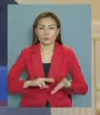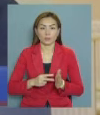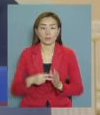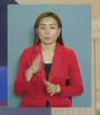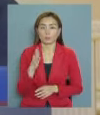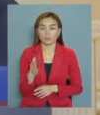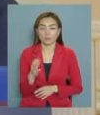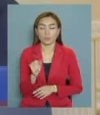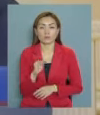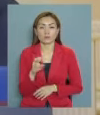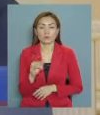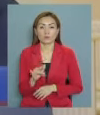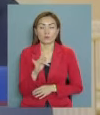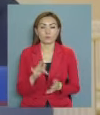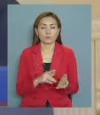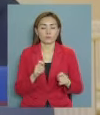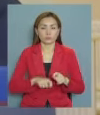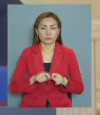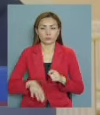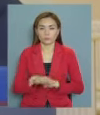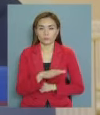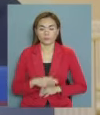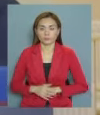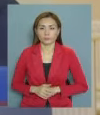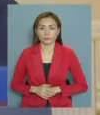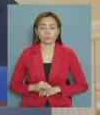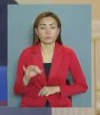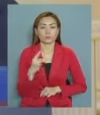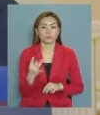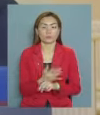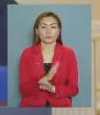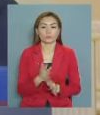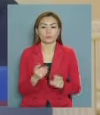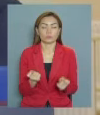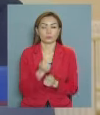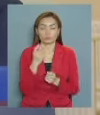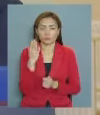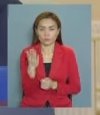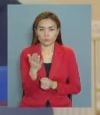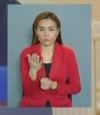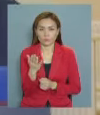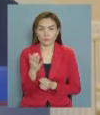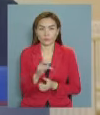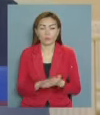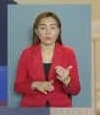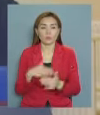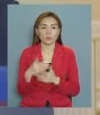Бұл Атырау облысы бойынша тексеру комиссиясының тарихында бірінші рет тойланғалы жатыр. Осындай алға